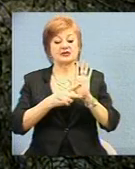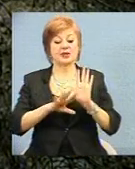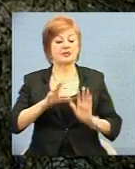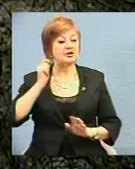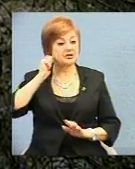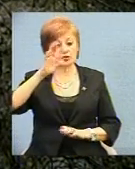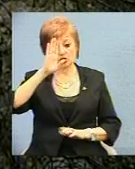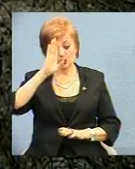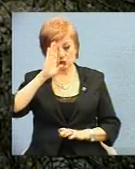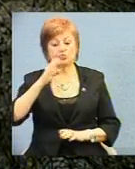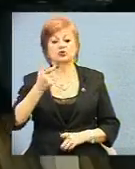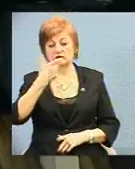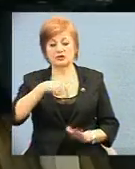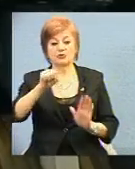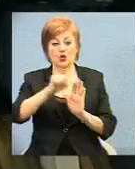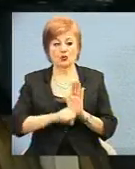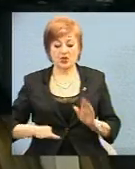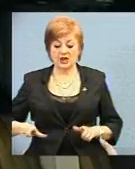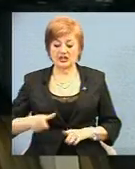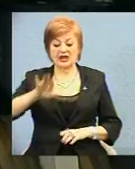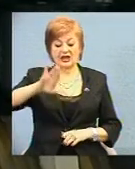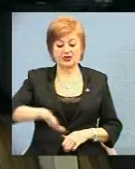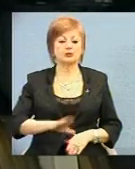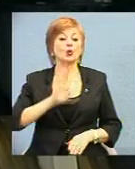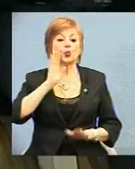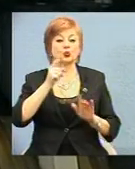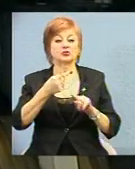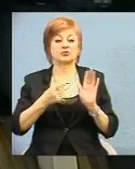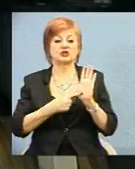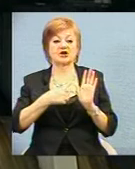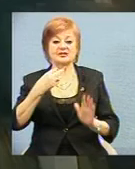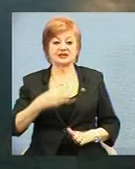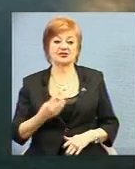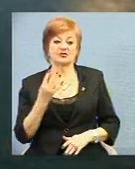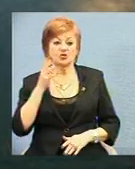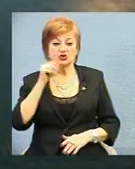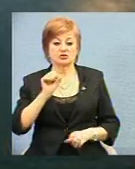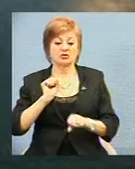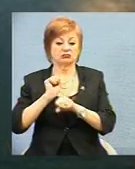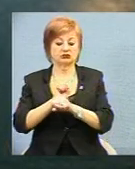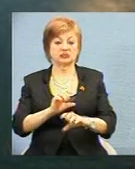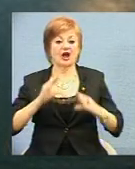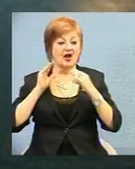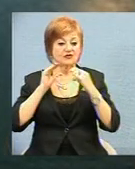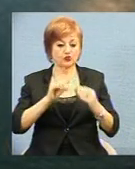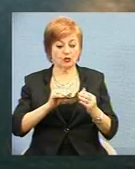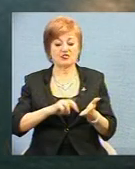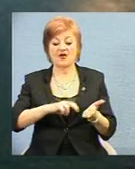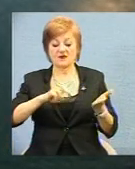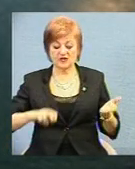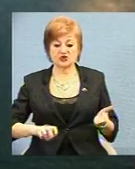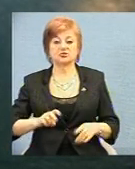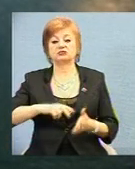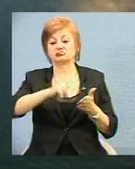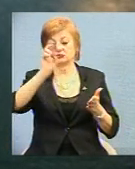75-річний запоріжець звів рахунки з життям на греблі Дніпрогесу. О 7:00 ранку 4 грудня припаркував своє авто посеред дороги, вийшов та стрибнув у